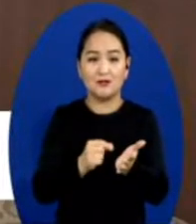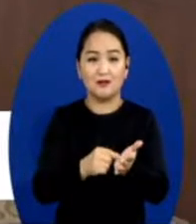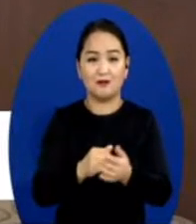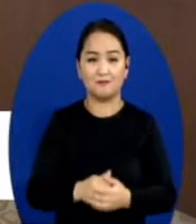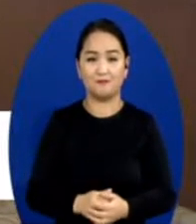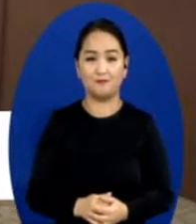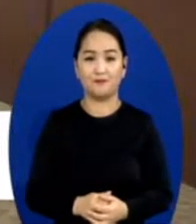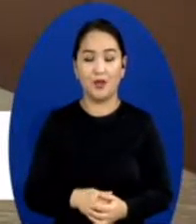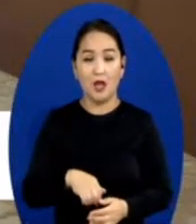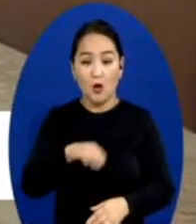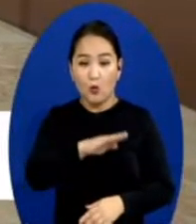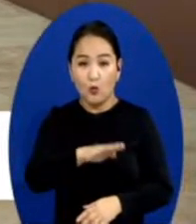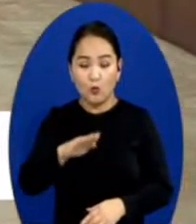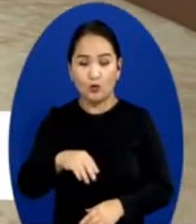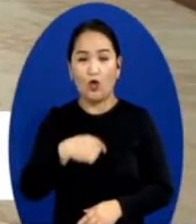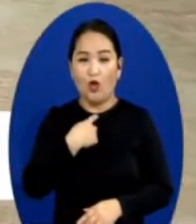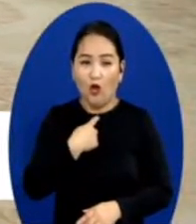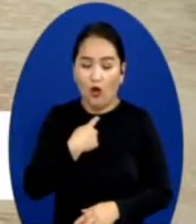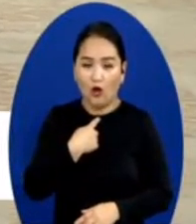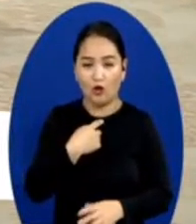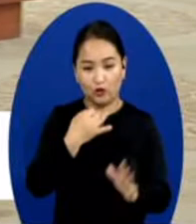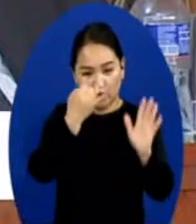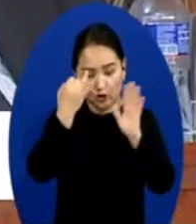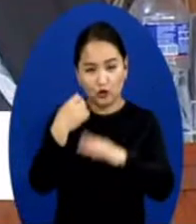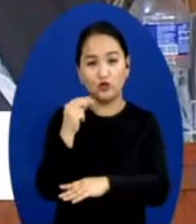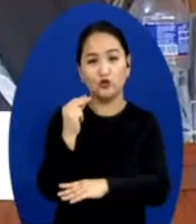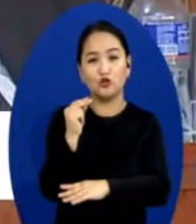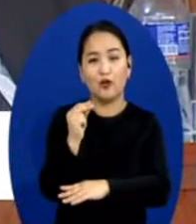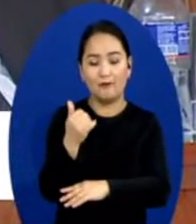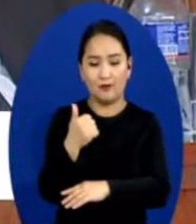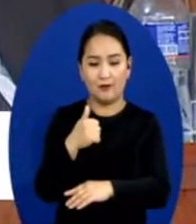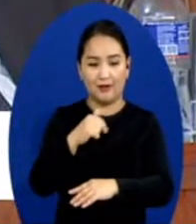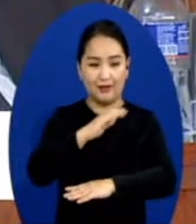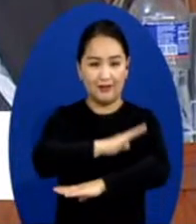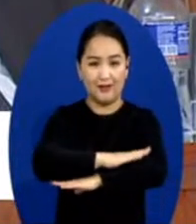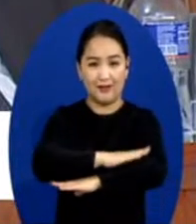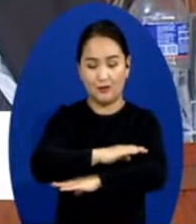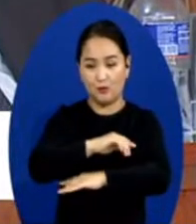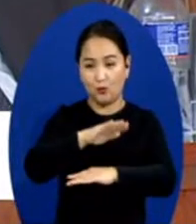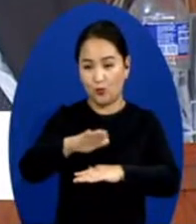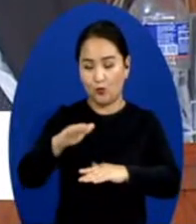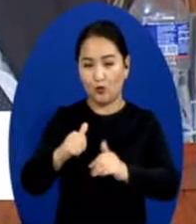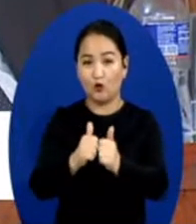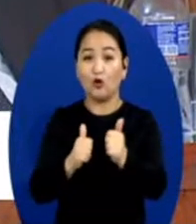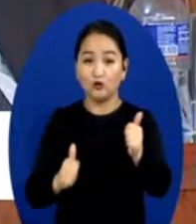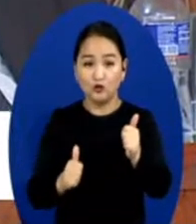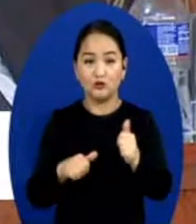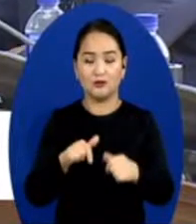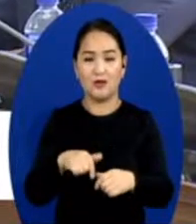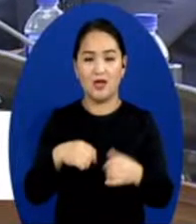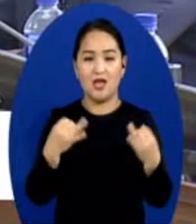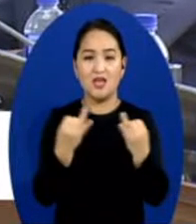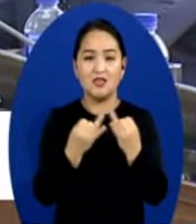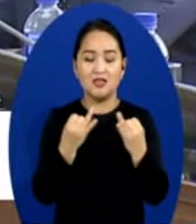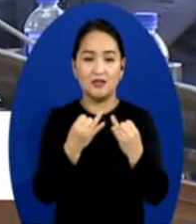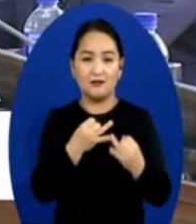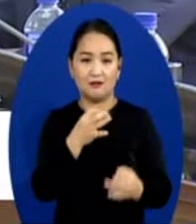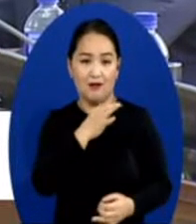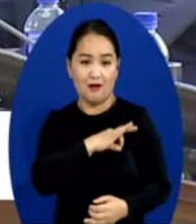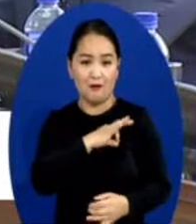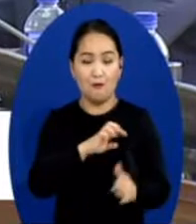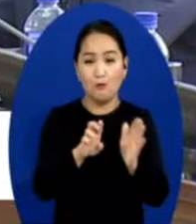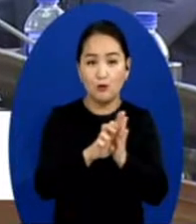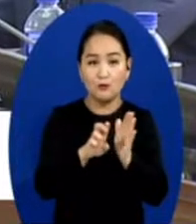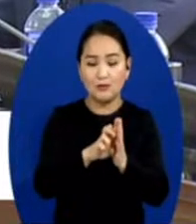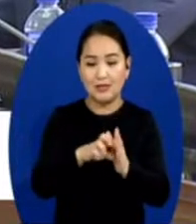байна. Сурагч төрч ханиад хүрч 7 хоног хичээлээсээ чөлөө авахад ангийнхнаасаа хоцорчдаг. Яг энэ хөлийг өөрчилж захимаар хичээлэх боломжийг нэг